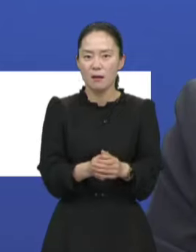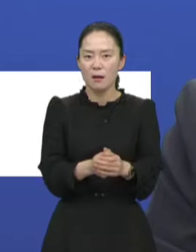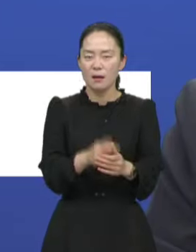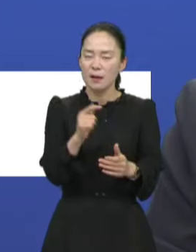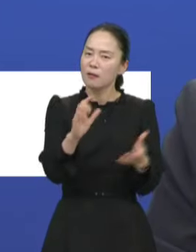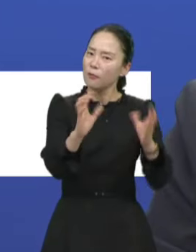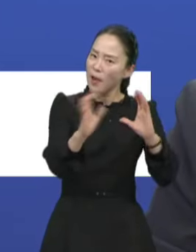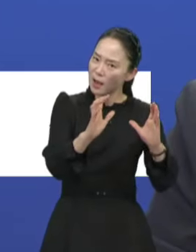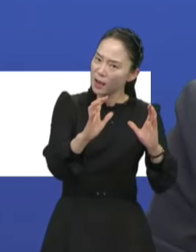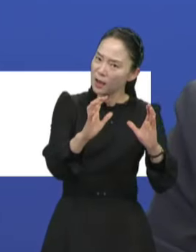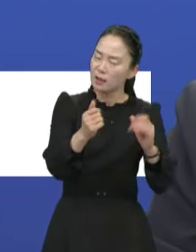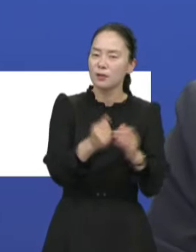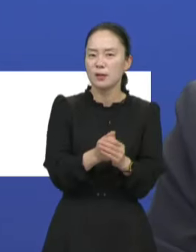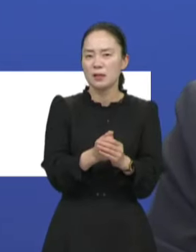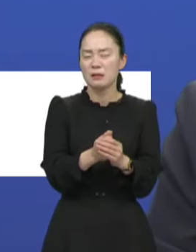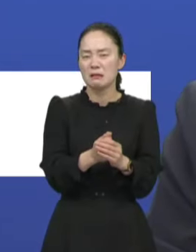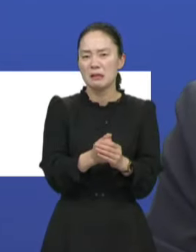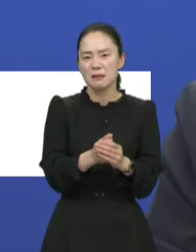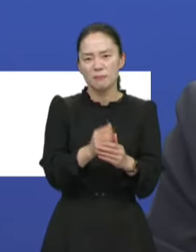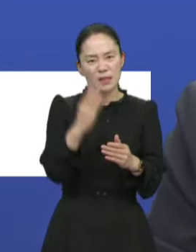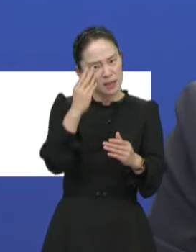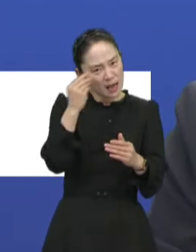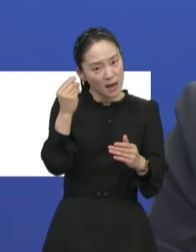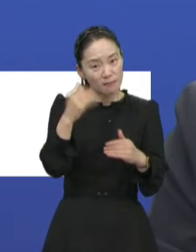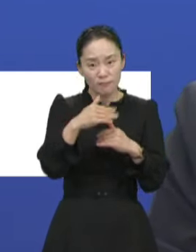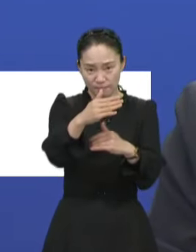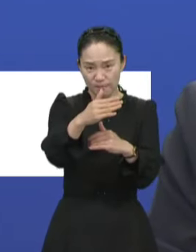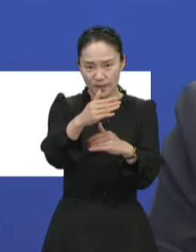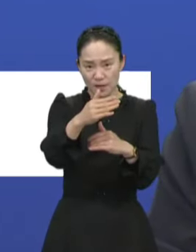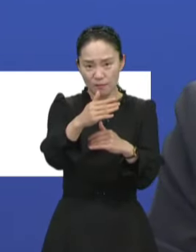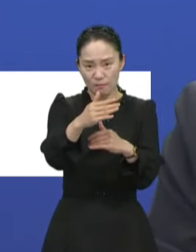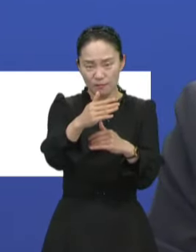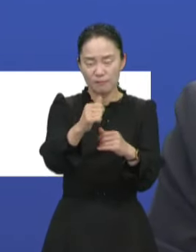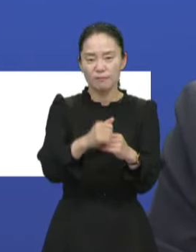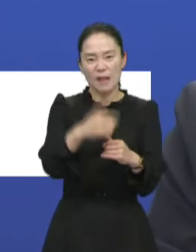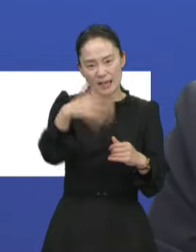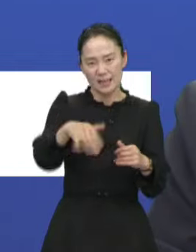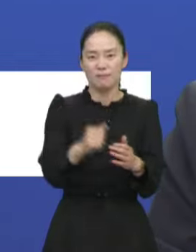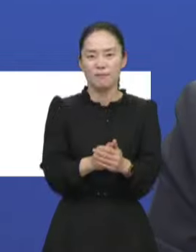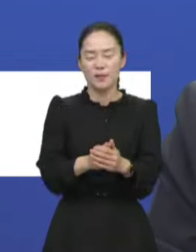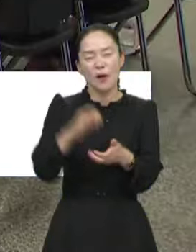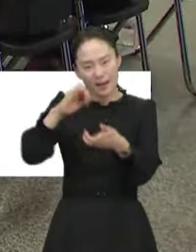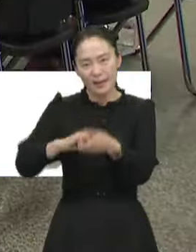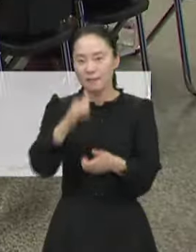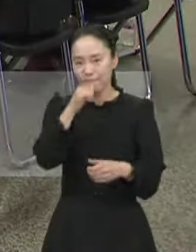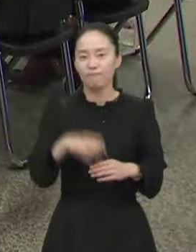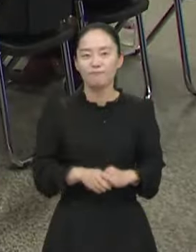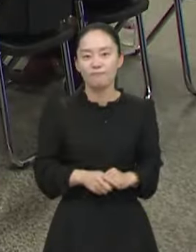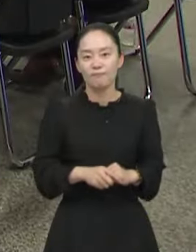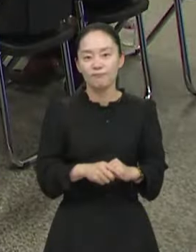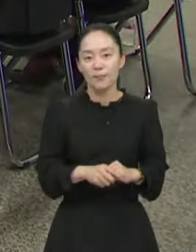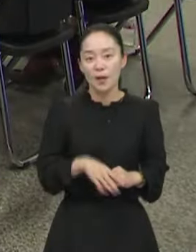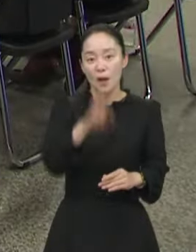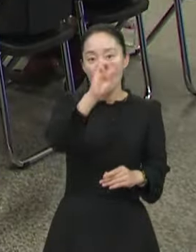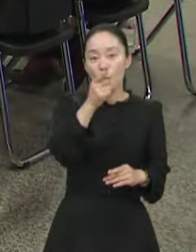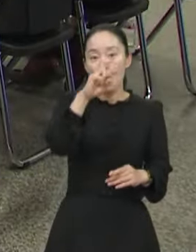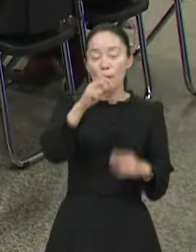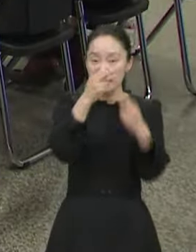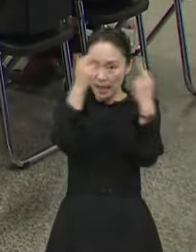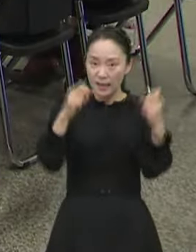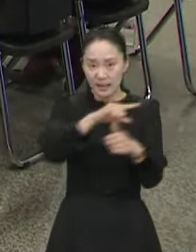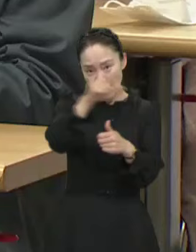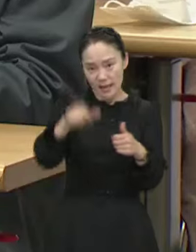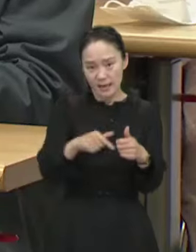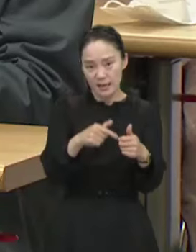지금까지 조금 잘 되지 않았던 거는 분명히 한계점들을 인식하고 있고요 보문산 일대를 개발하는